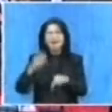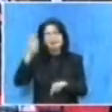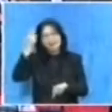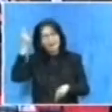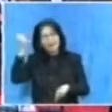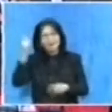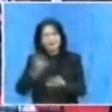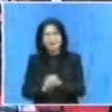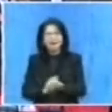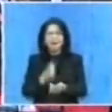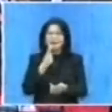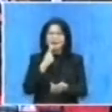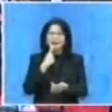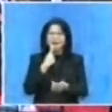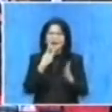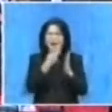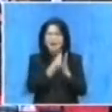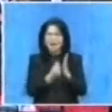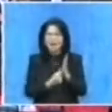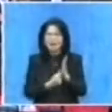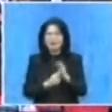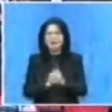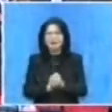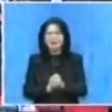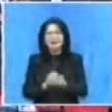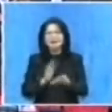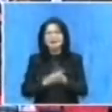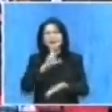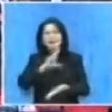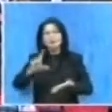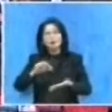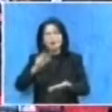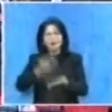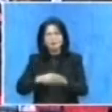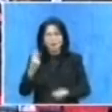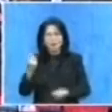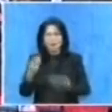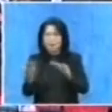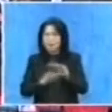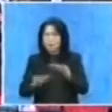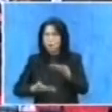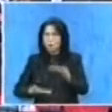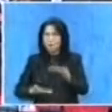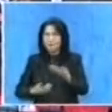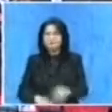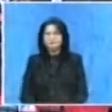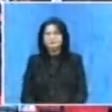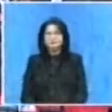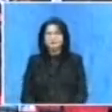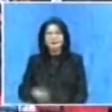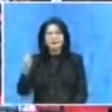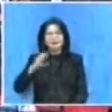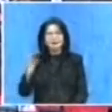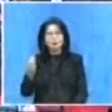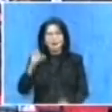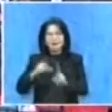undang-undang tentang anggaran pendapatan dan belanja negara dan nota keuangan beserta dokumen pendukungnya dari Ketua DPR